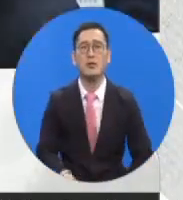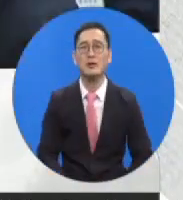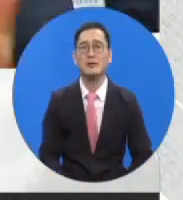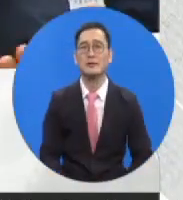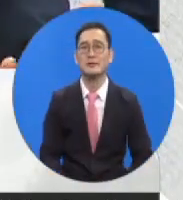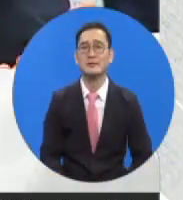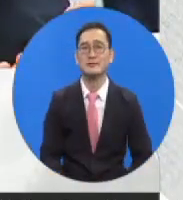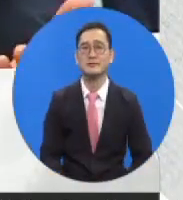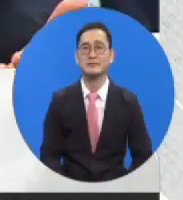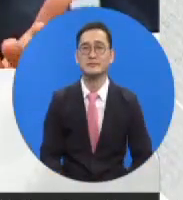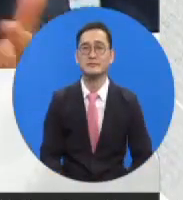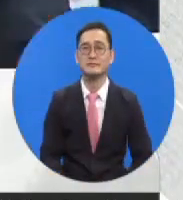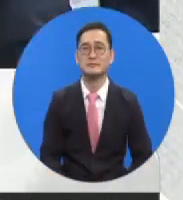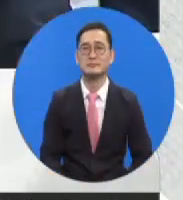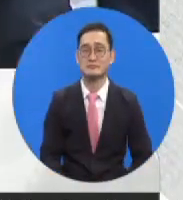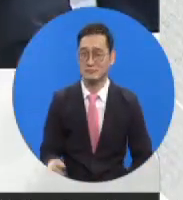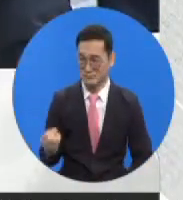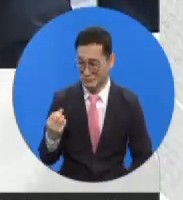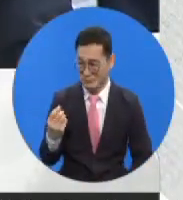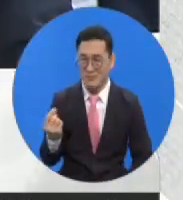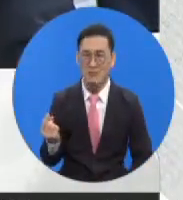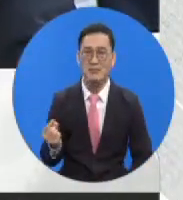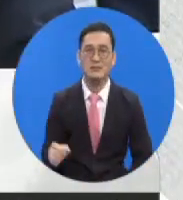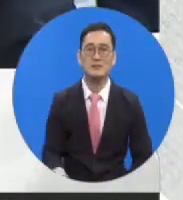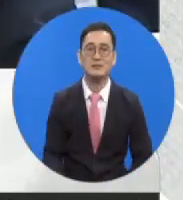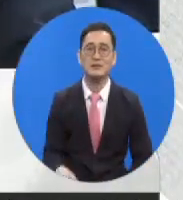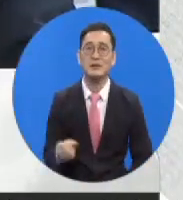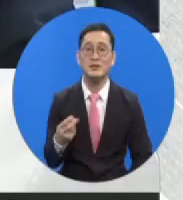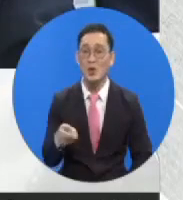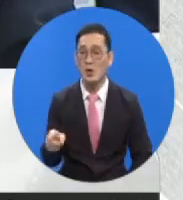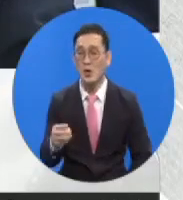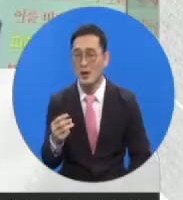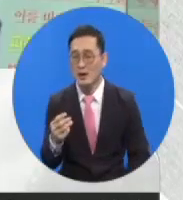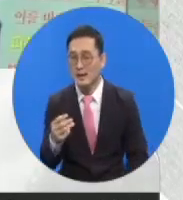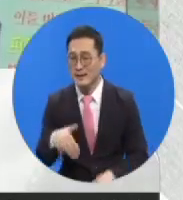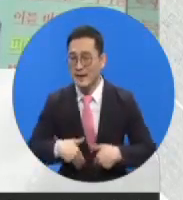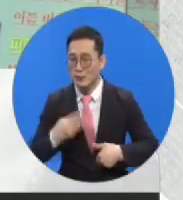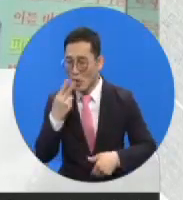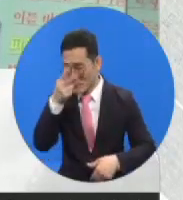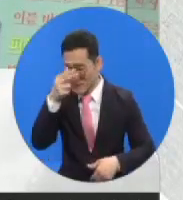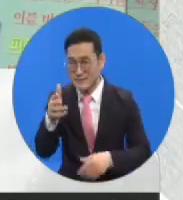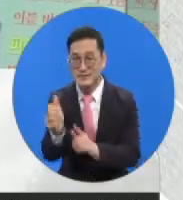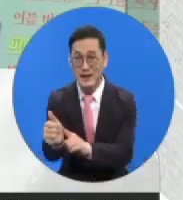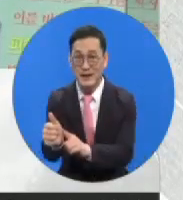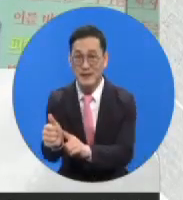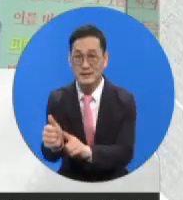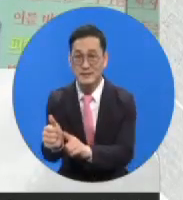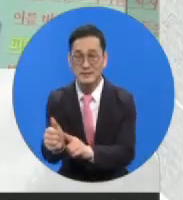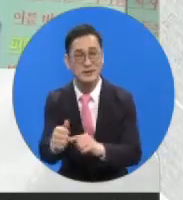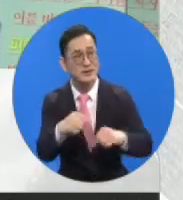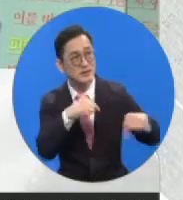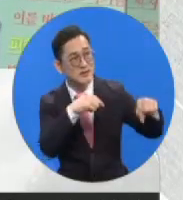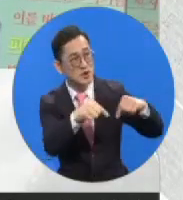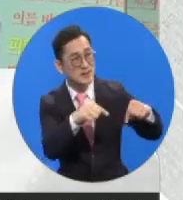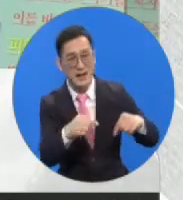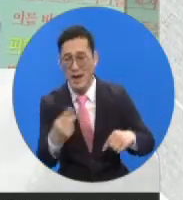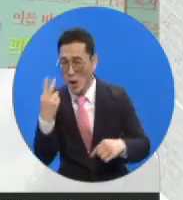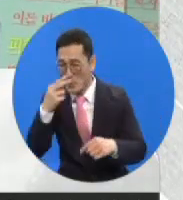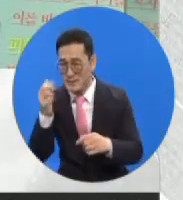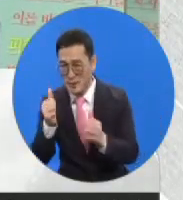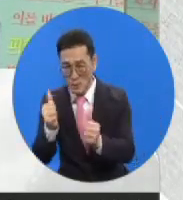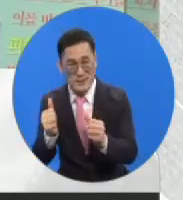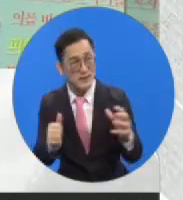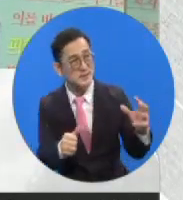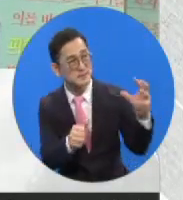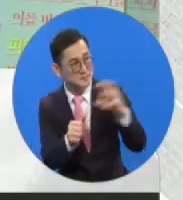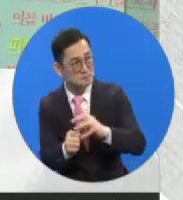검사장과 관련된 얘기 제가 한마디 꼭 하고 싶은 말이 정치와 검찰을 덮었다. 저는 이 말이 현 상황을